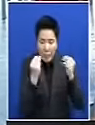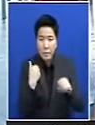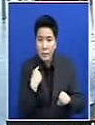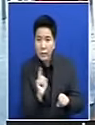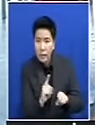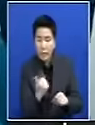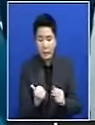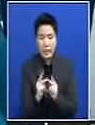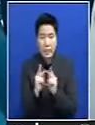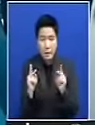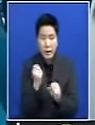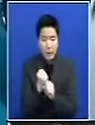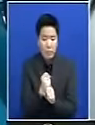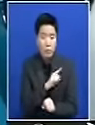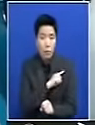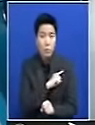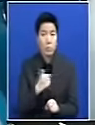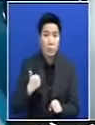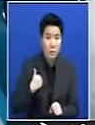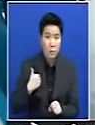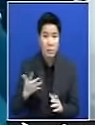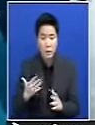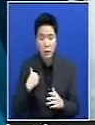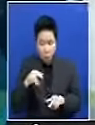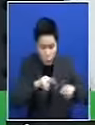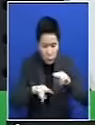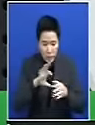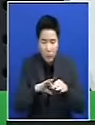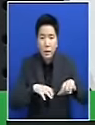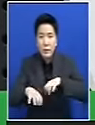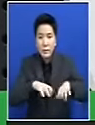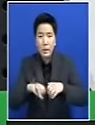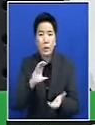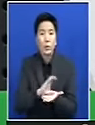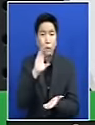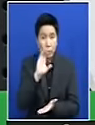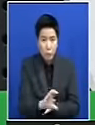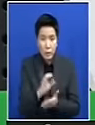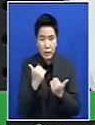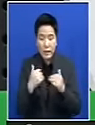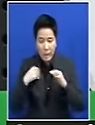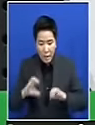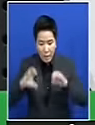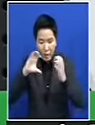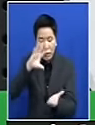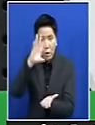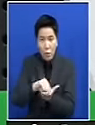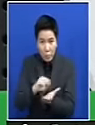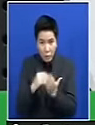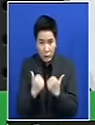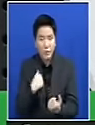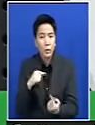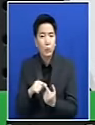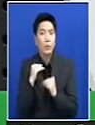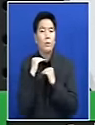หรือไม่กรรมการยังทำหน้าที่อยู่หรือเปล่ารวมทั้งตรวจสอบการบริหารจัดการกองทุนรัฐบาลจะนำข้อมูลไปเพื่อที่